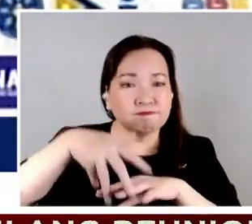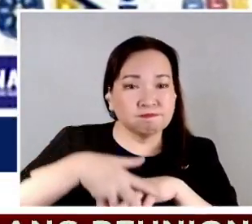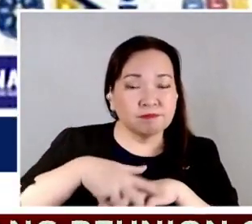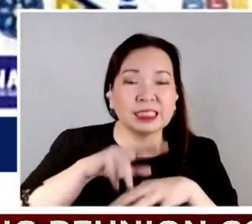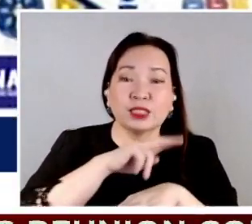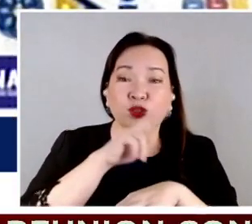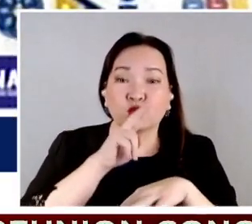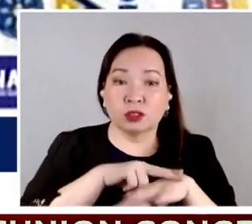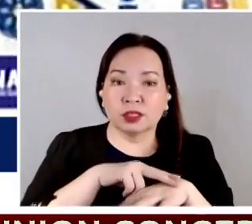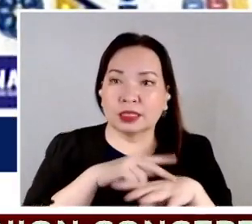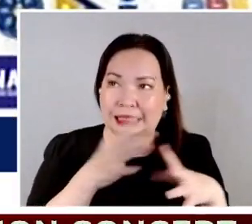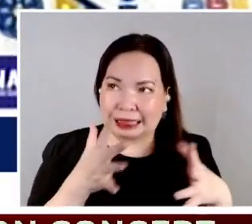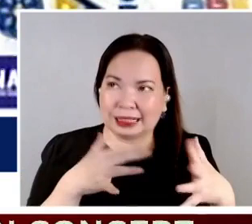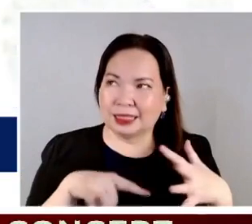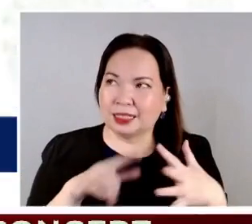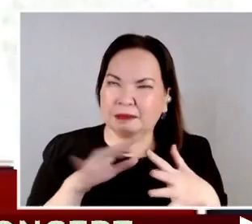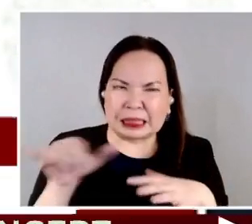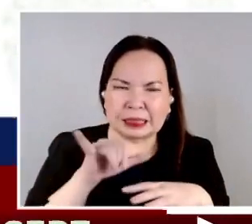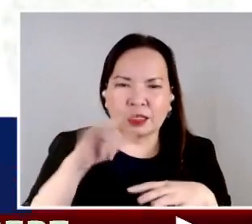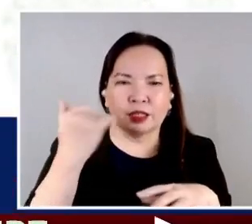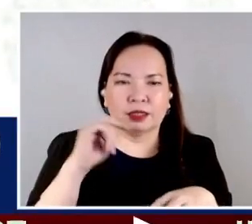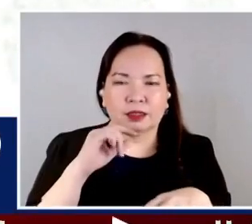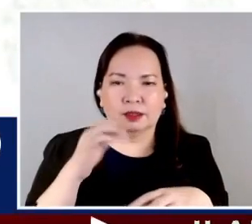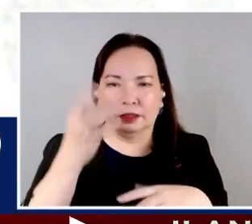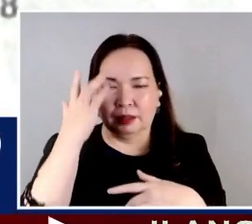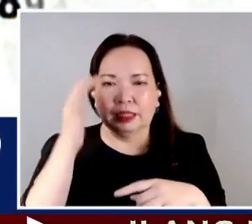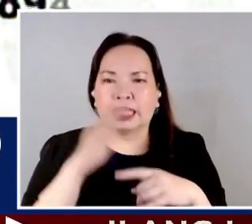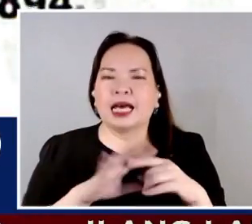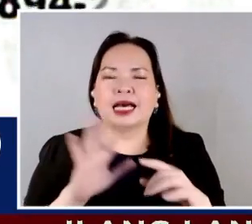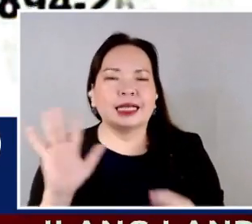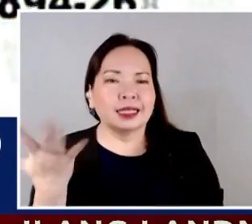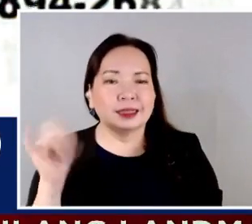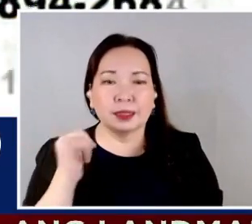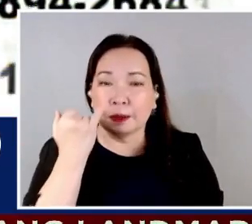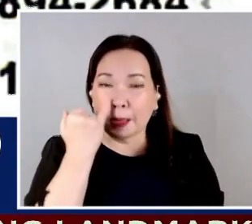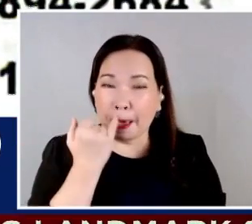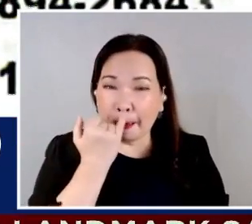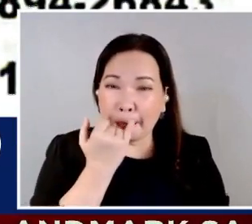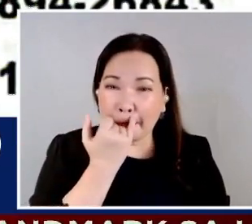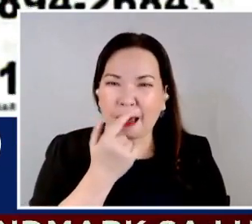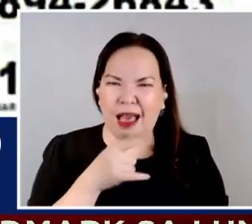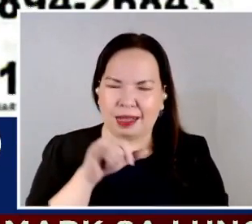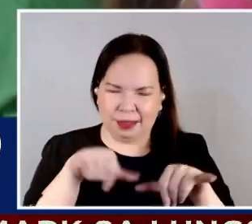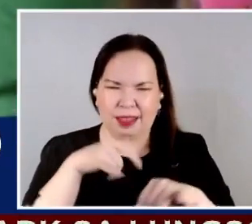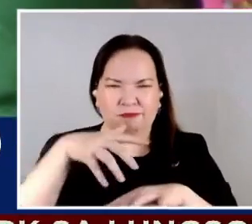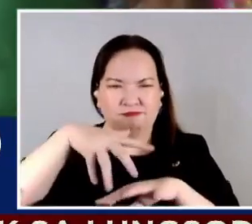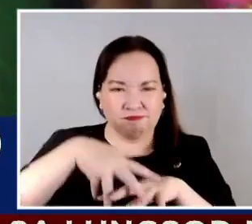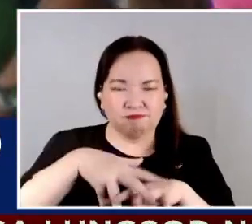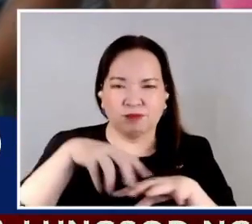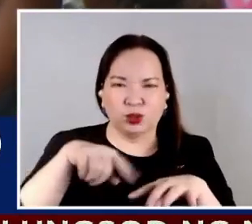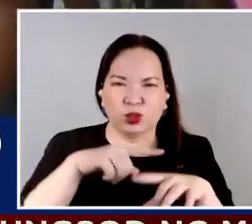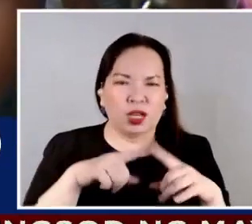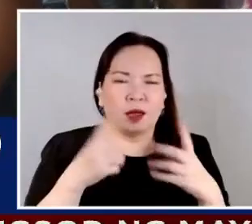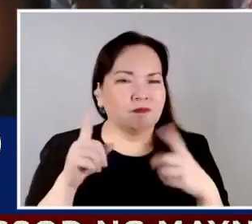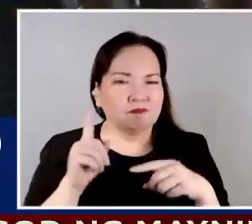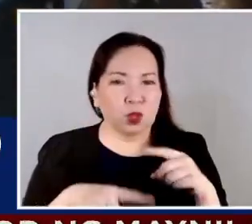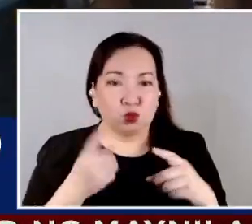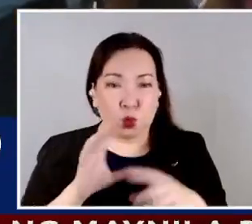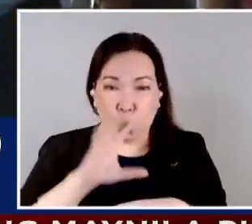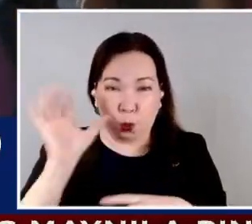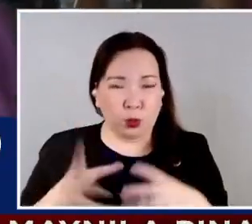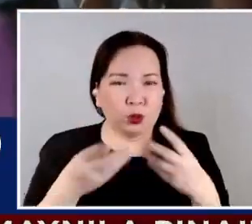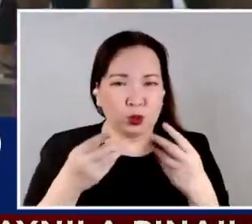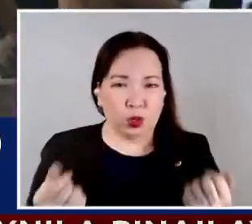siya in the sense na magsi-circulate na yan parang sipon, hindi na siya talaga mawawala ng todo. Sangay naman dito si